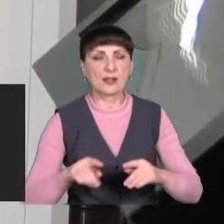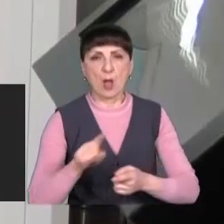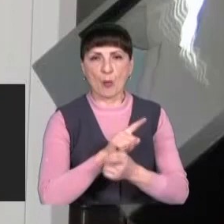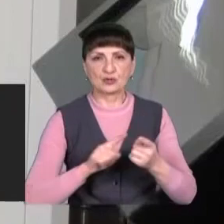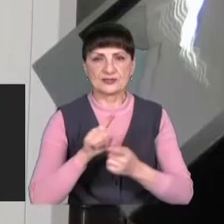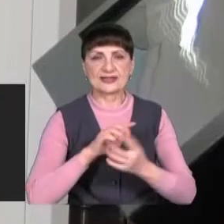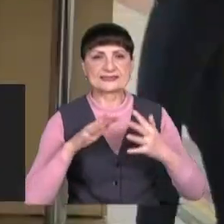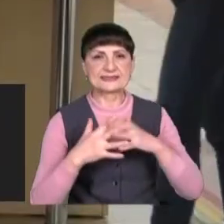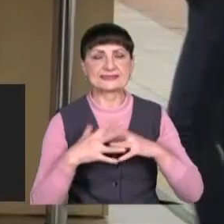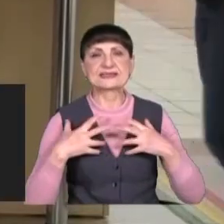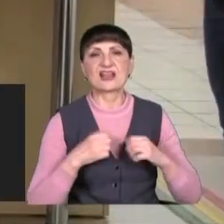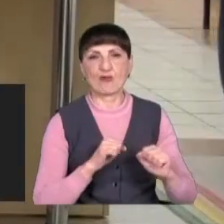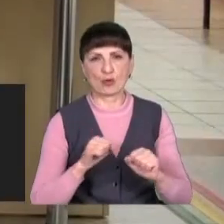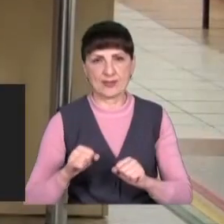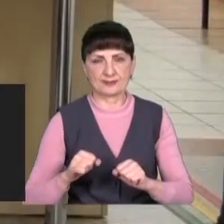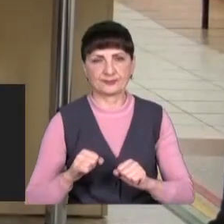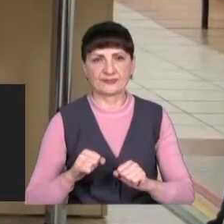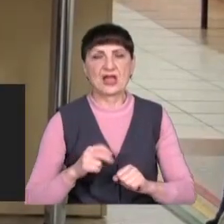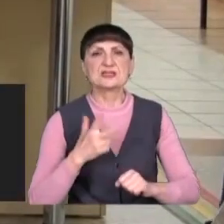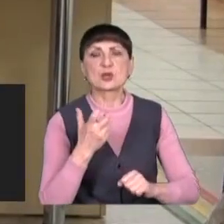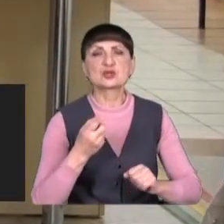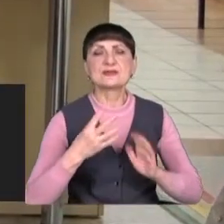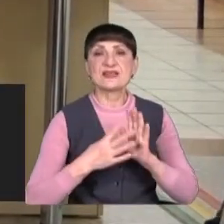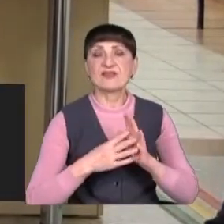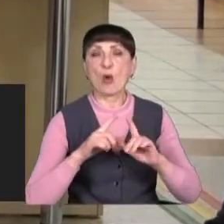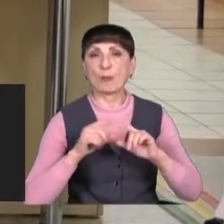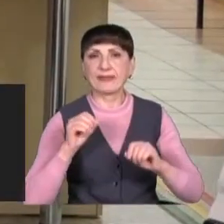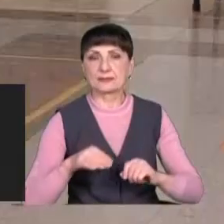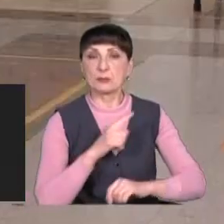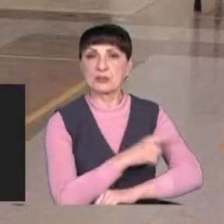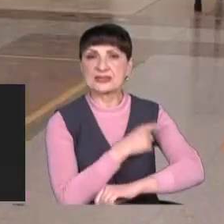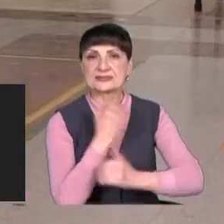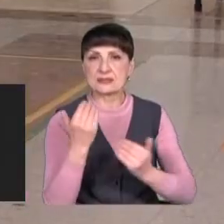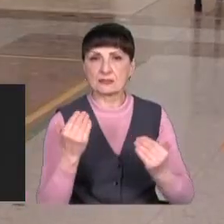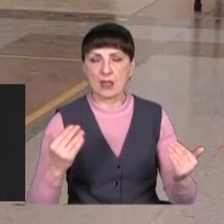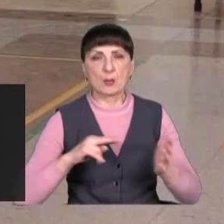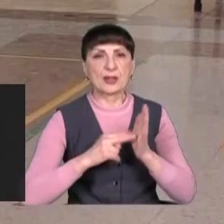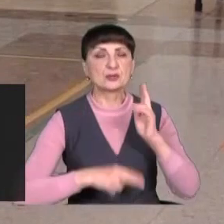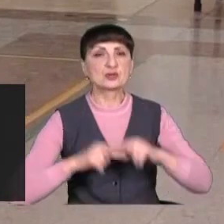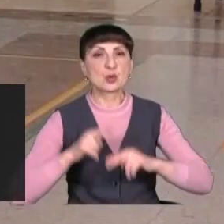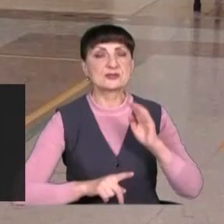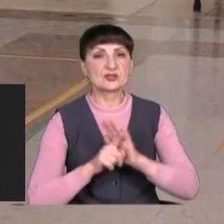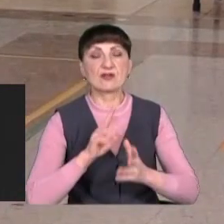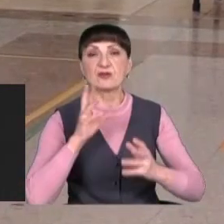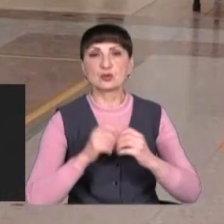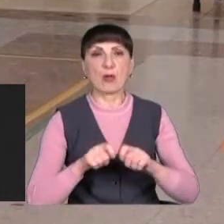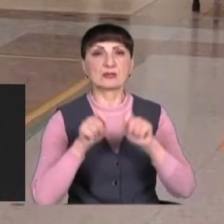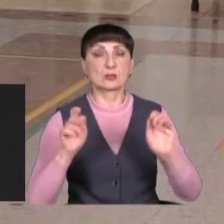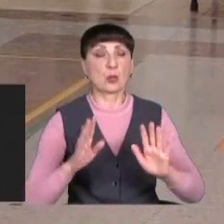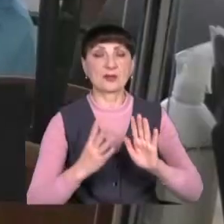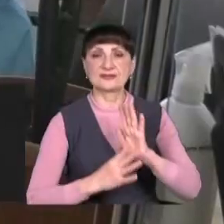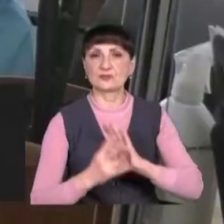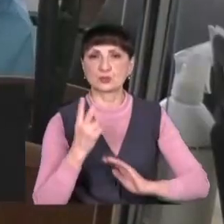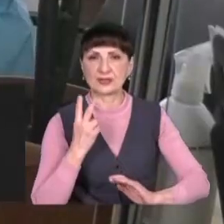«Модернизация сельского здравоохранения». Из 309 объектов медицины, которые планировали строить изначально, в итоге сдали